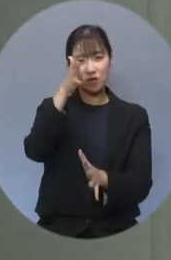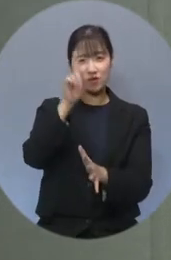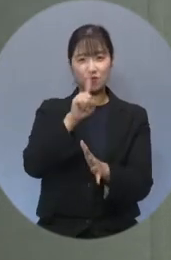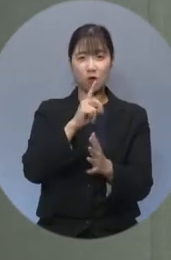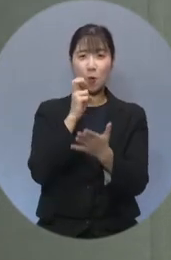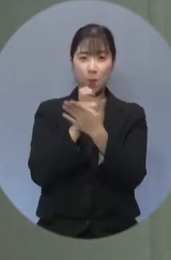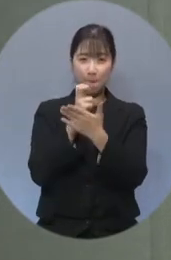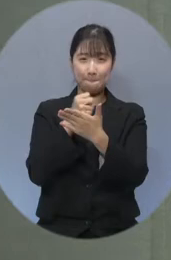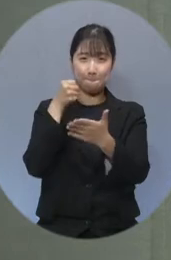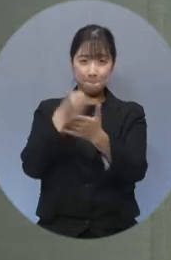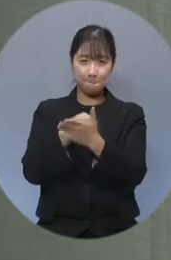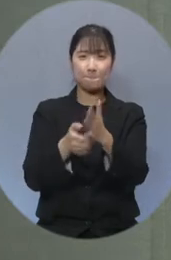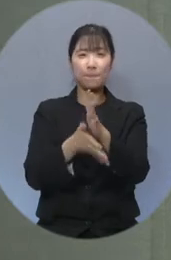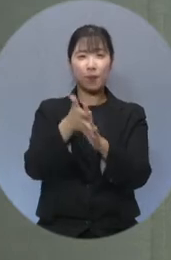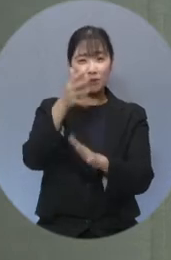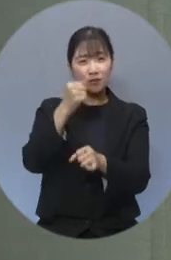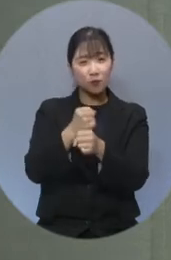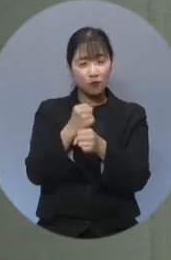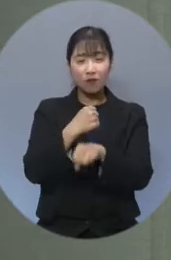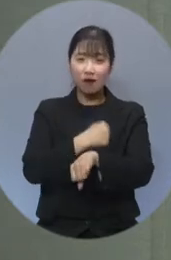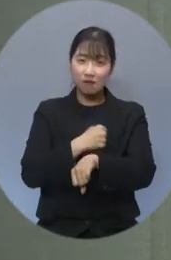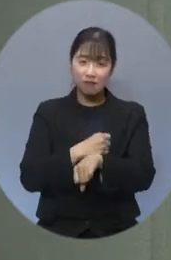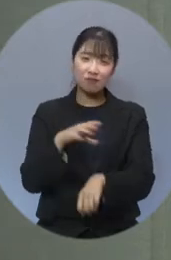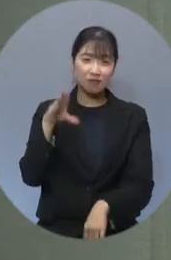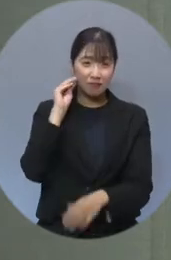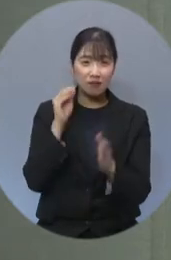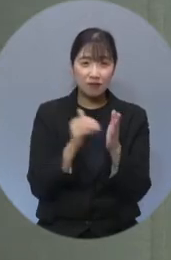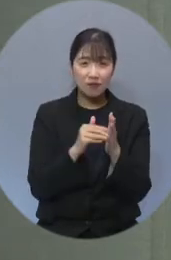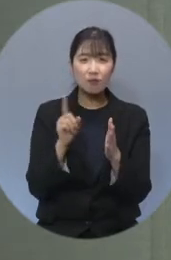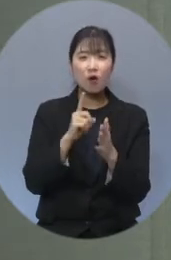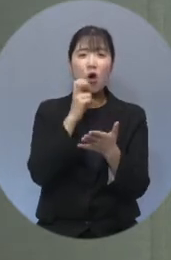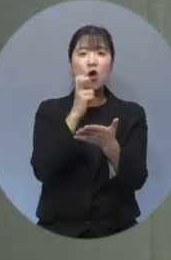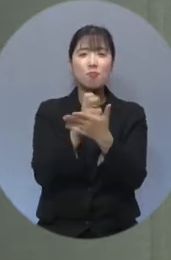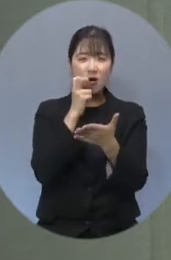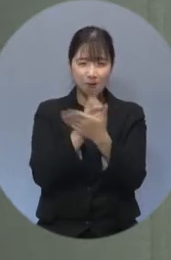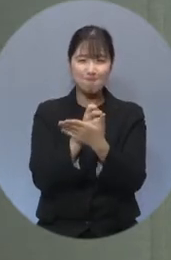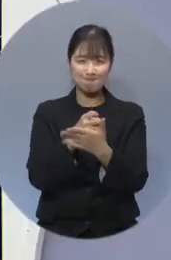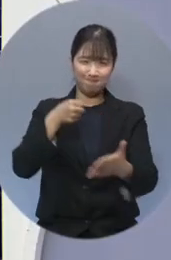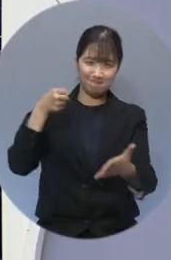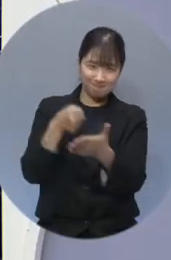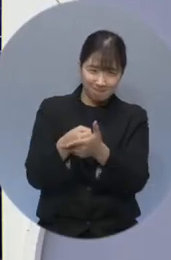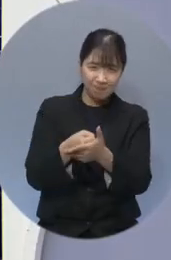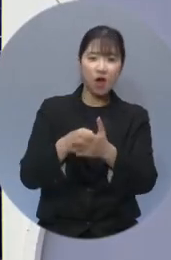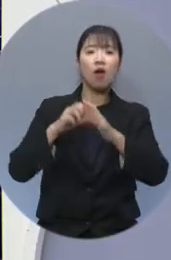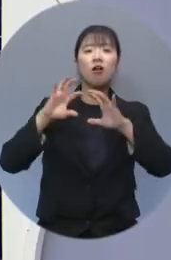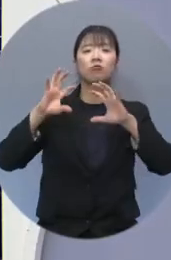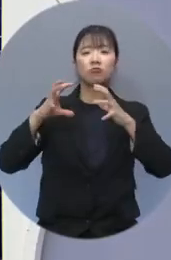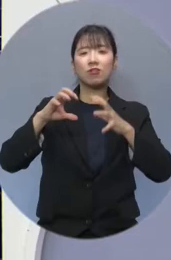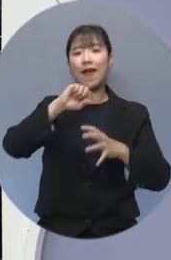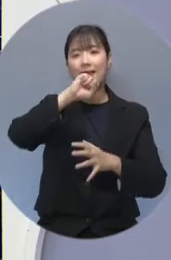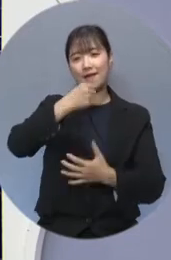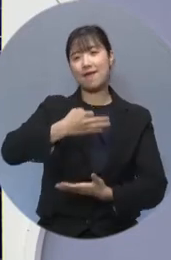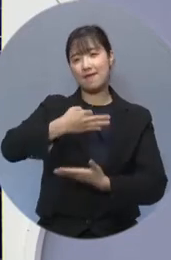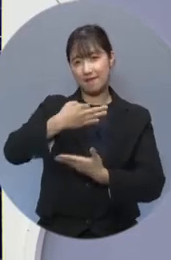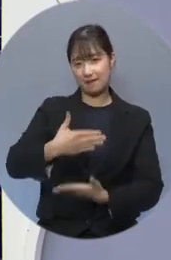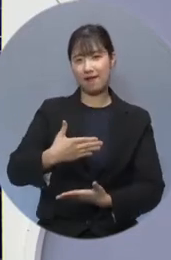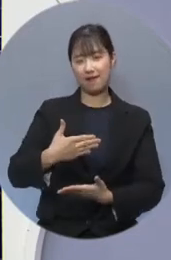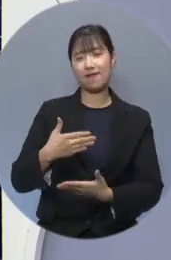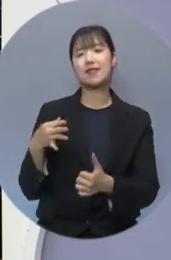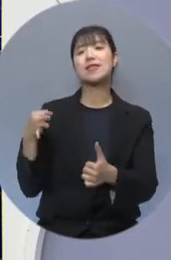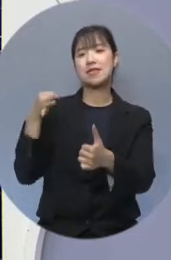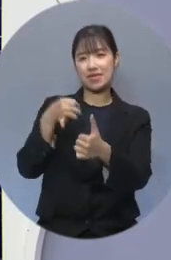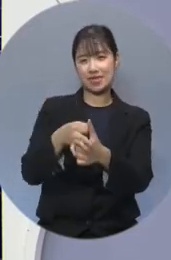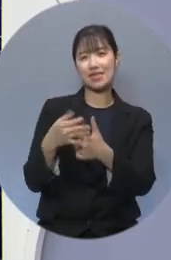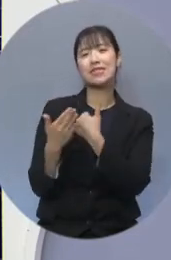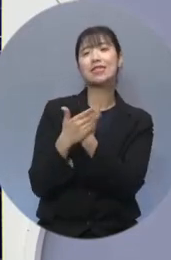네네네. 조성하신다. 네네. 이런 얘기를 들었어요. 네네. 법으로 정해서 국가가 예산을 지원을 하는